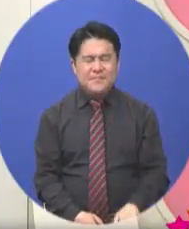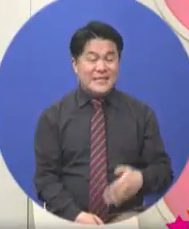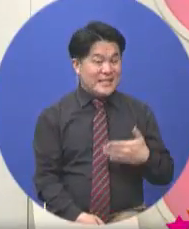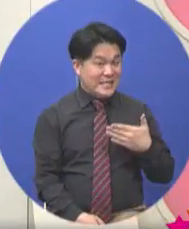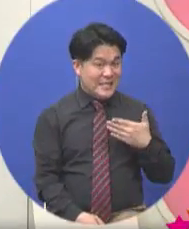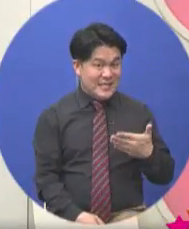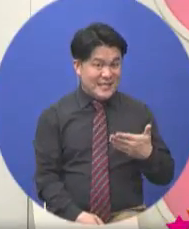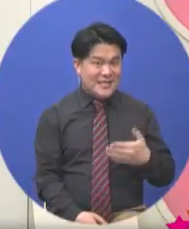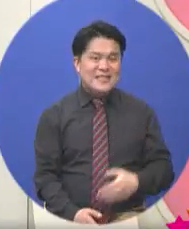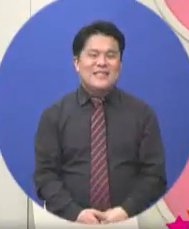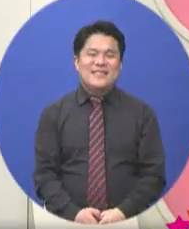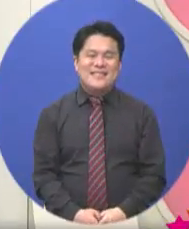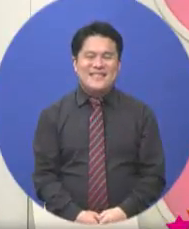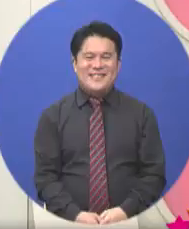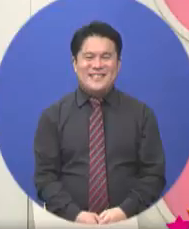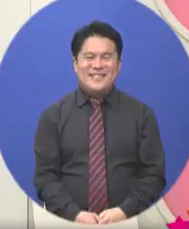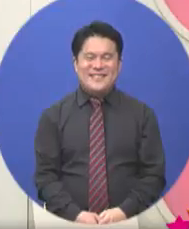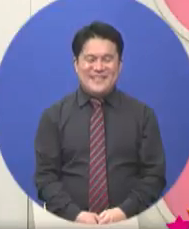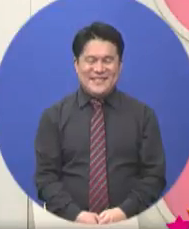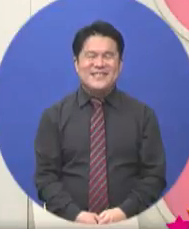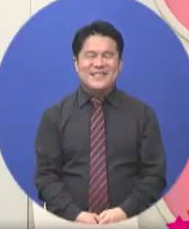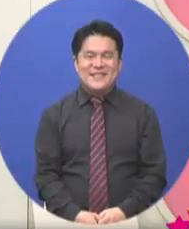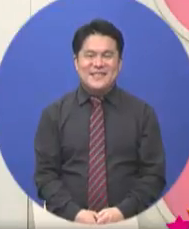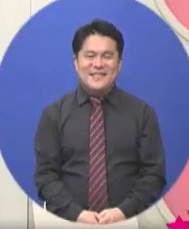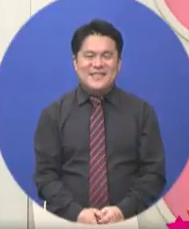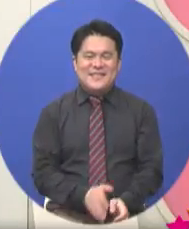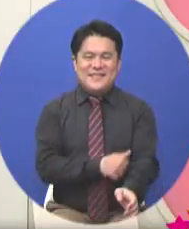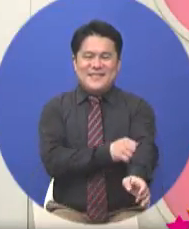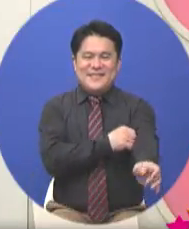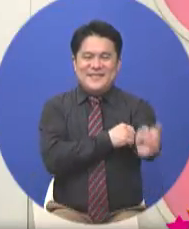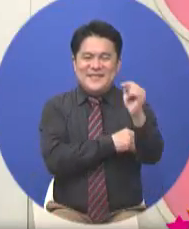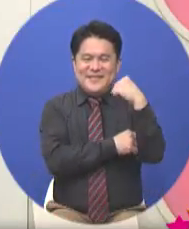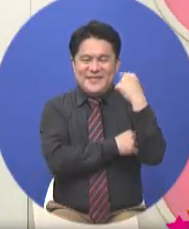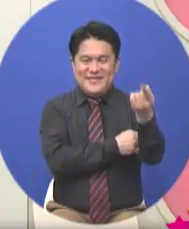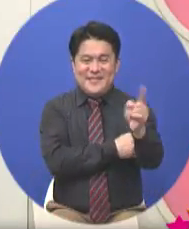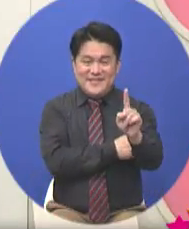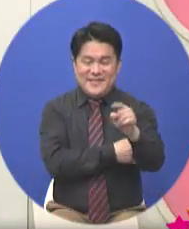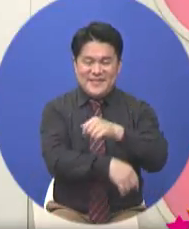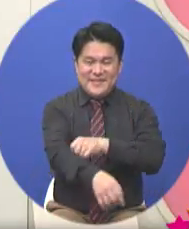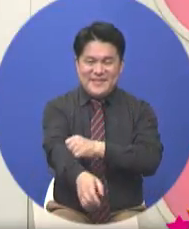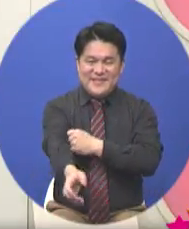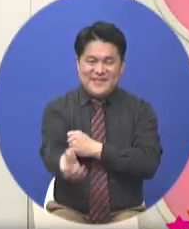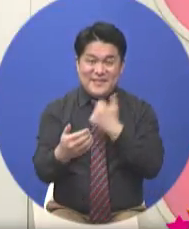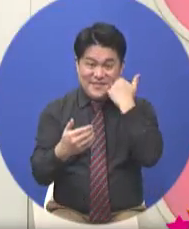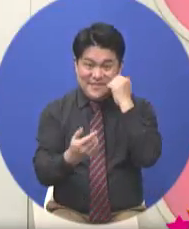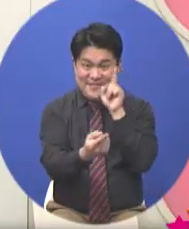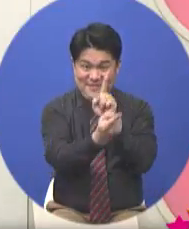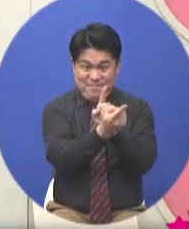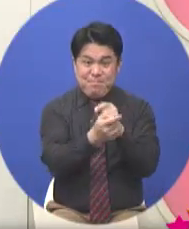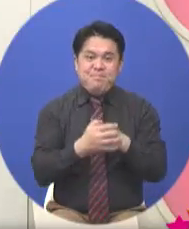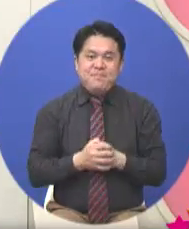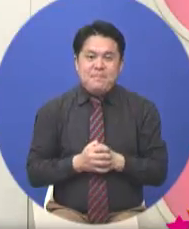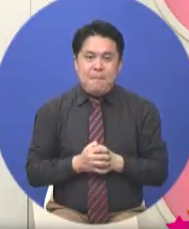9점, 보너스 9점. 그래요. 자, 계속해서 다음 분